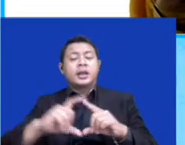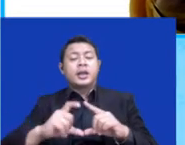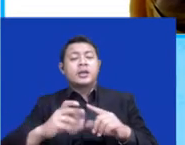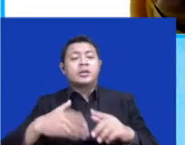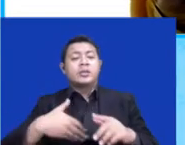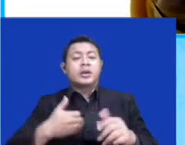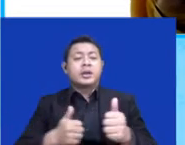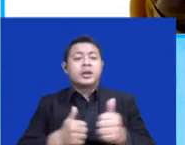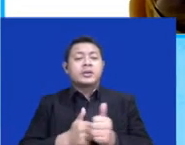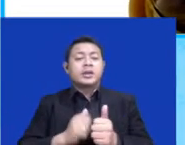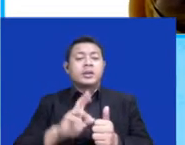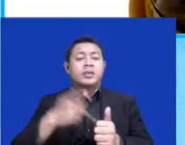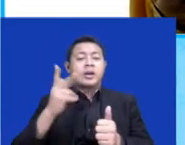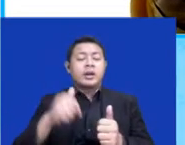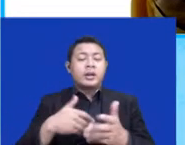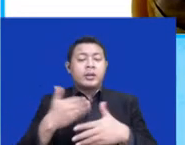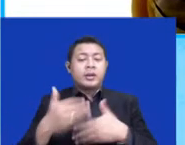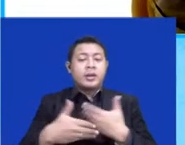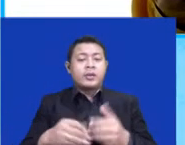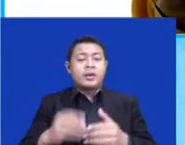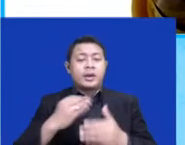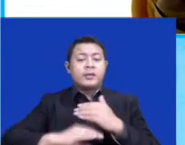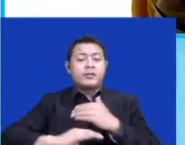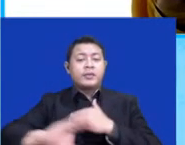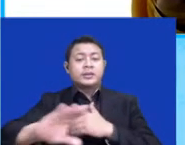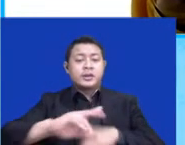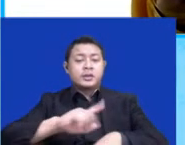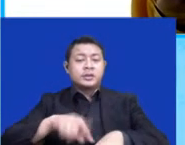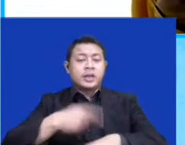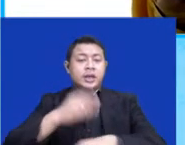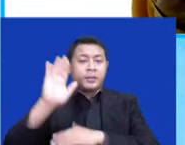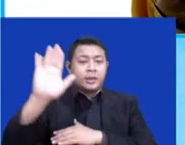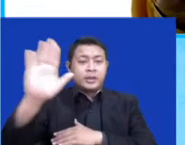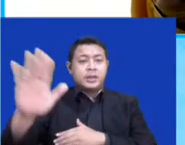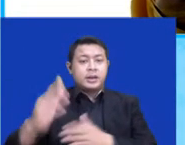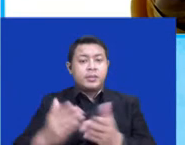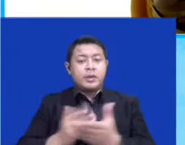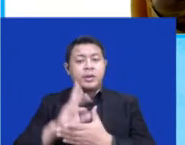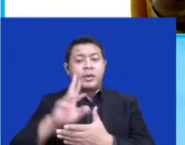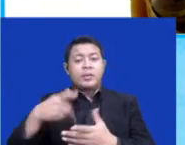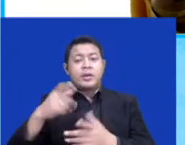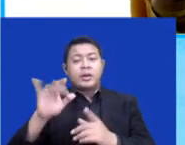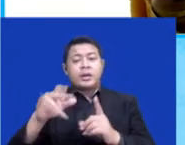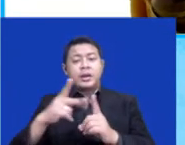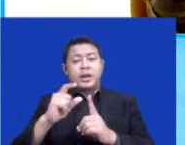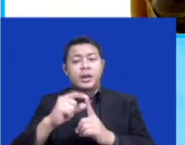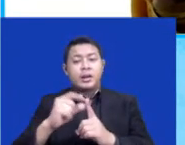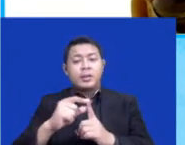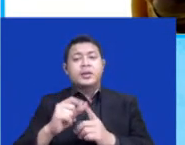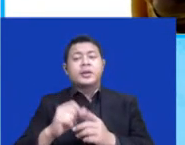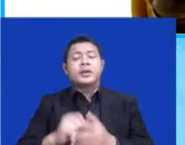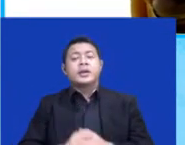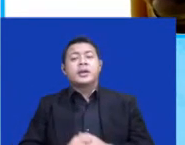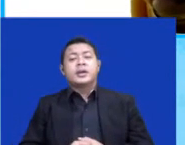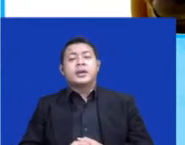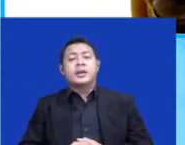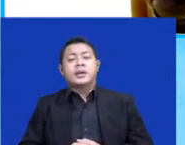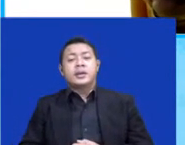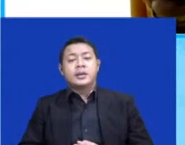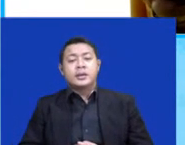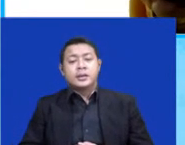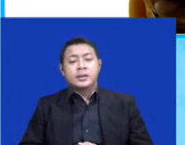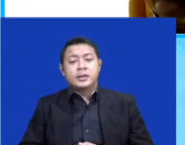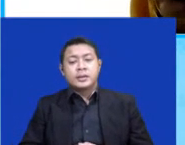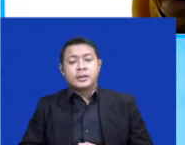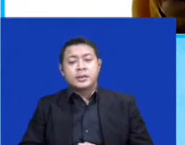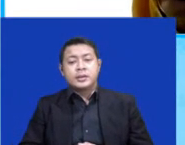ini, melakukan investasi jangka panjang melalui program BHP yang baru saja kita luncurkan kembali hingga nanti 2025. Silakan,